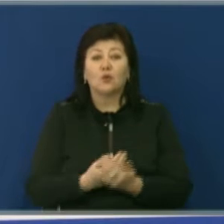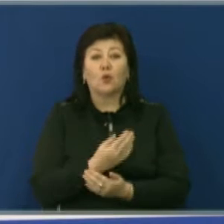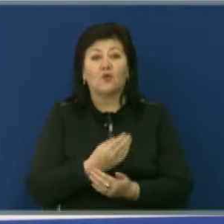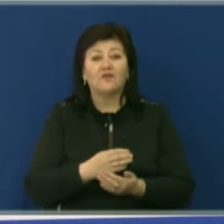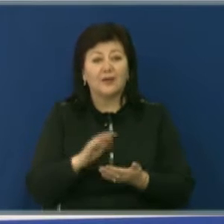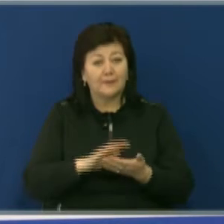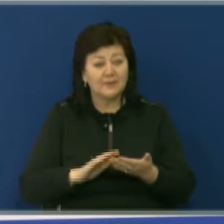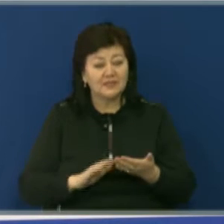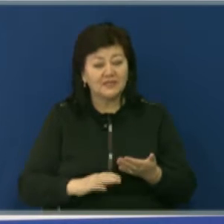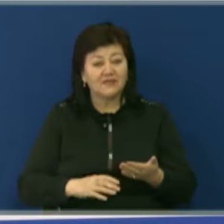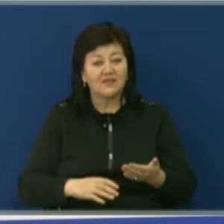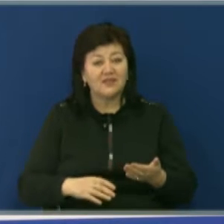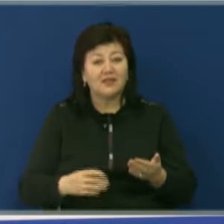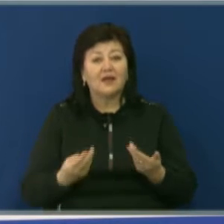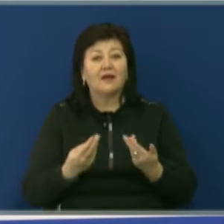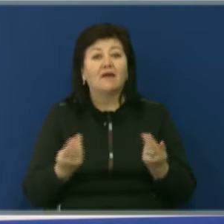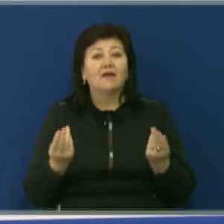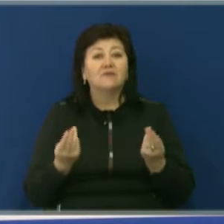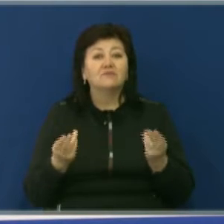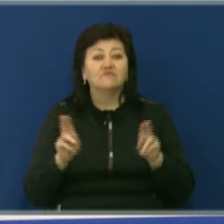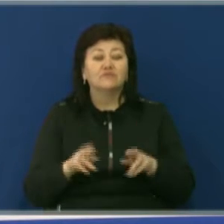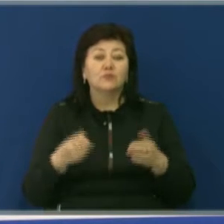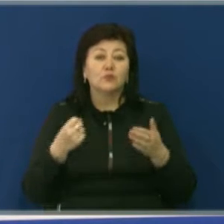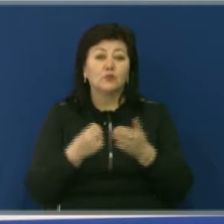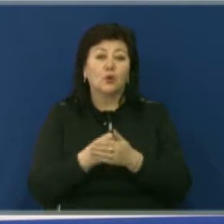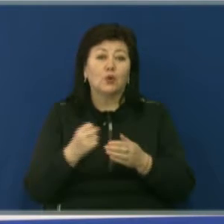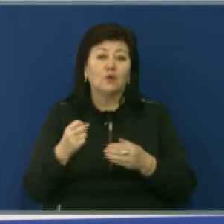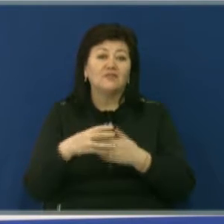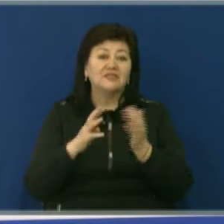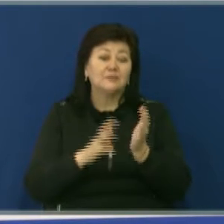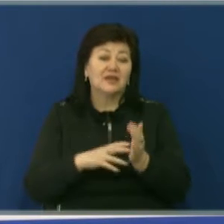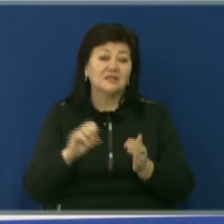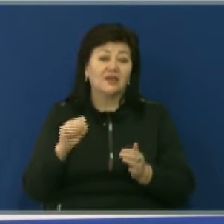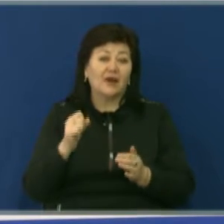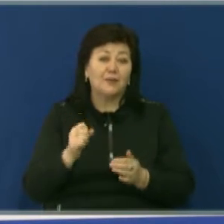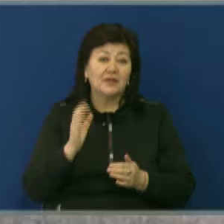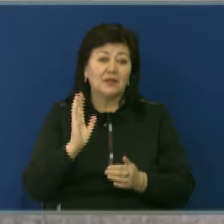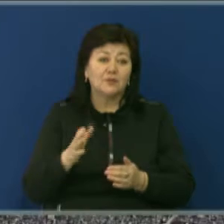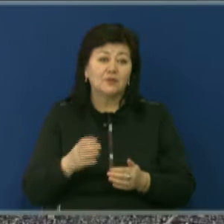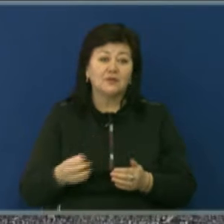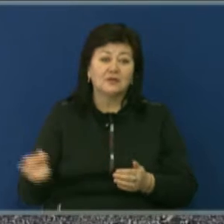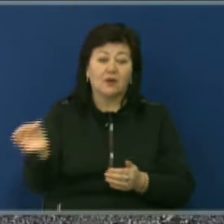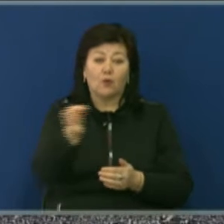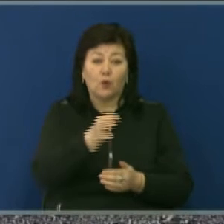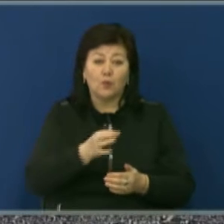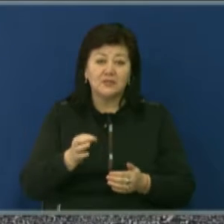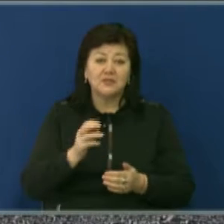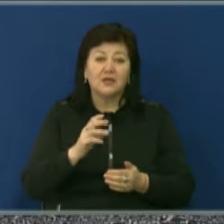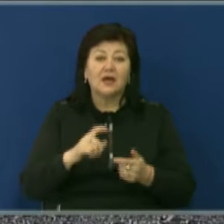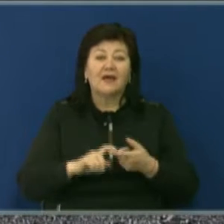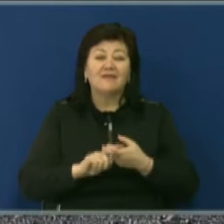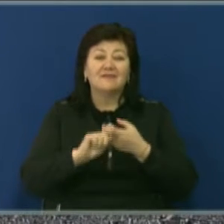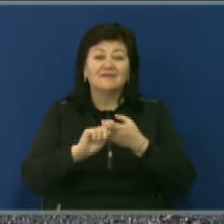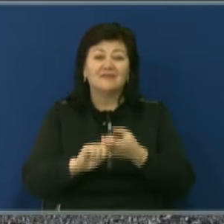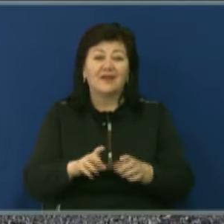сай өңір бойынша карантин 15 сәуірге дейін ұзартылды. Шектеу шараларының мерзімі облыс аумағында COVID-19